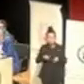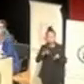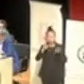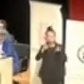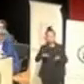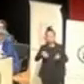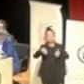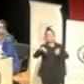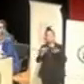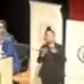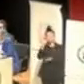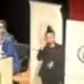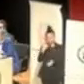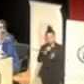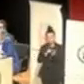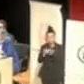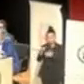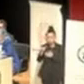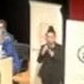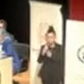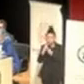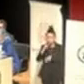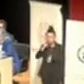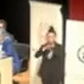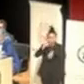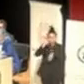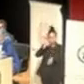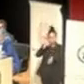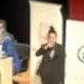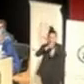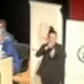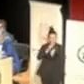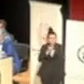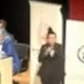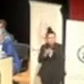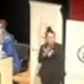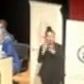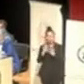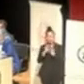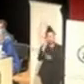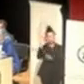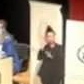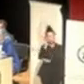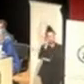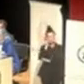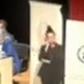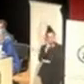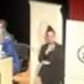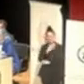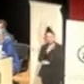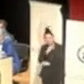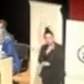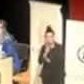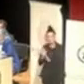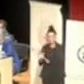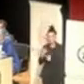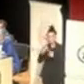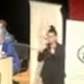tüm konuşmacılarımızdan 15 dakikayı aşmayacak şekilde sunumlarını tamamlamalarını rica